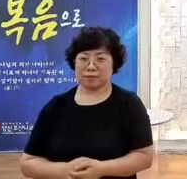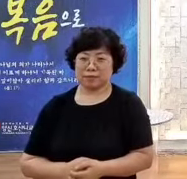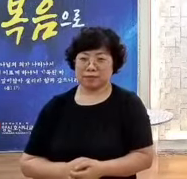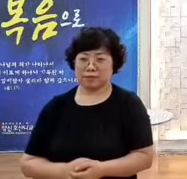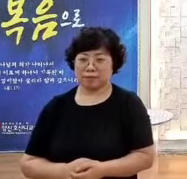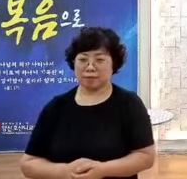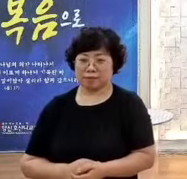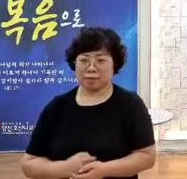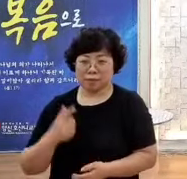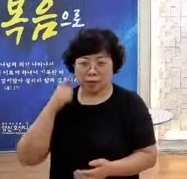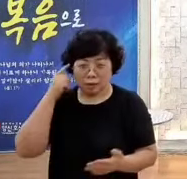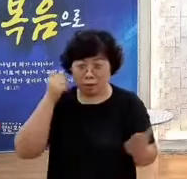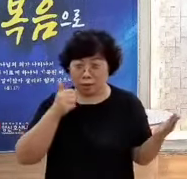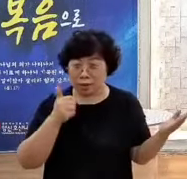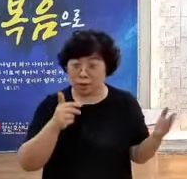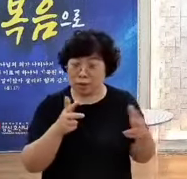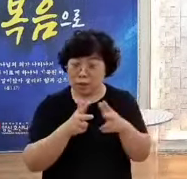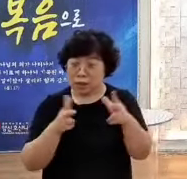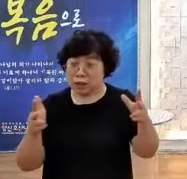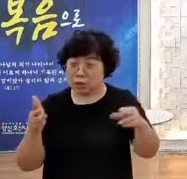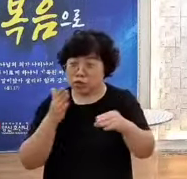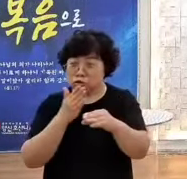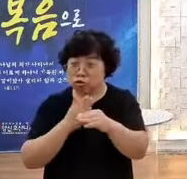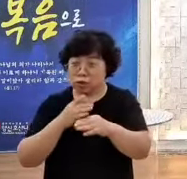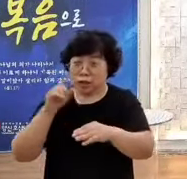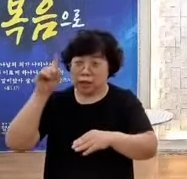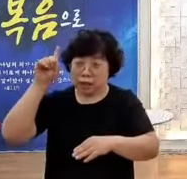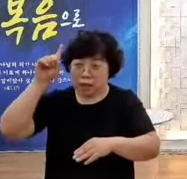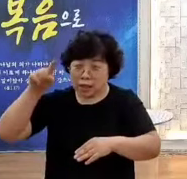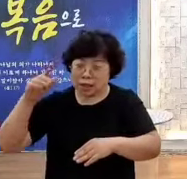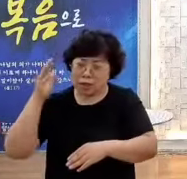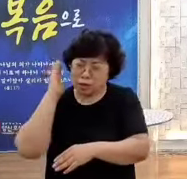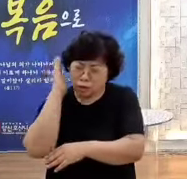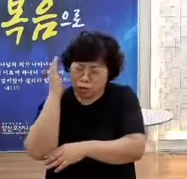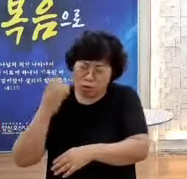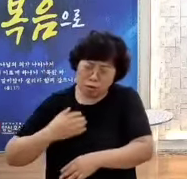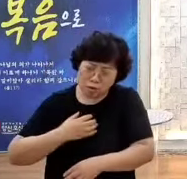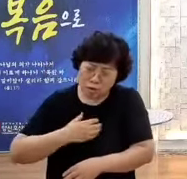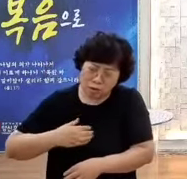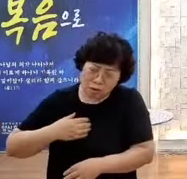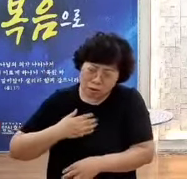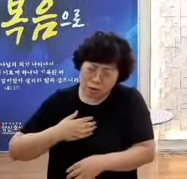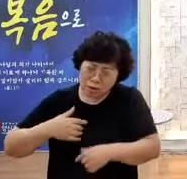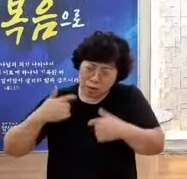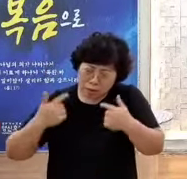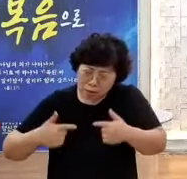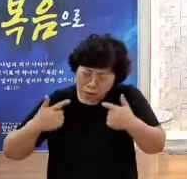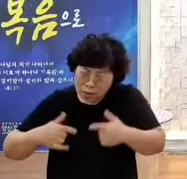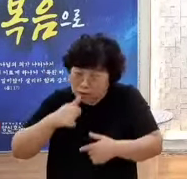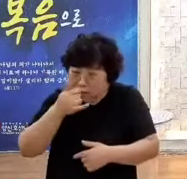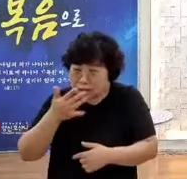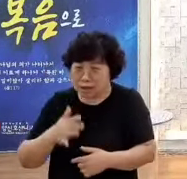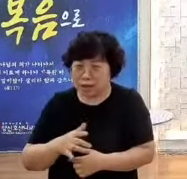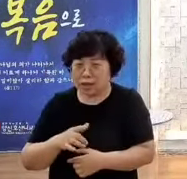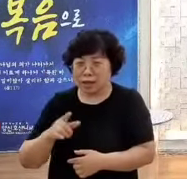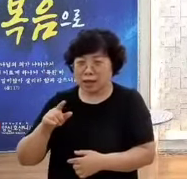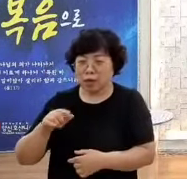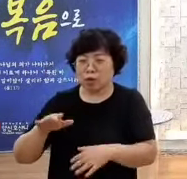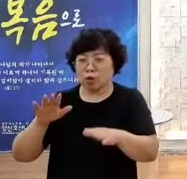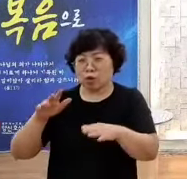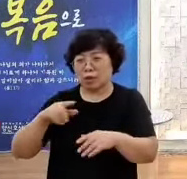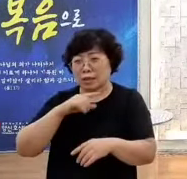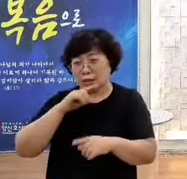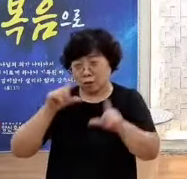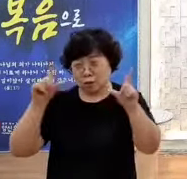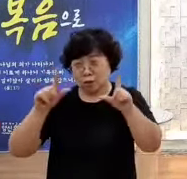일주일 중에 내일 설교를 걱정하지 않는 날이 바로 오늘 주일 오후.